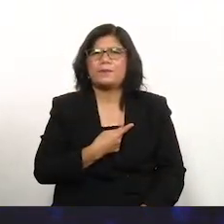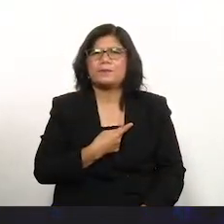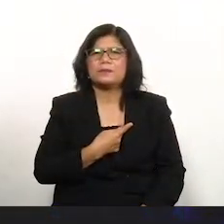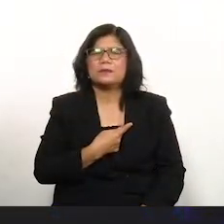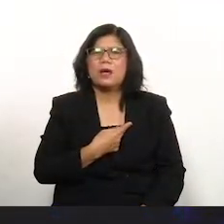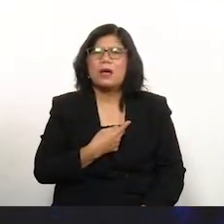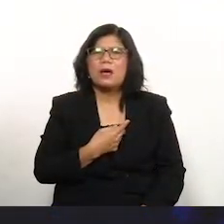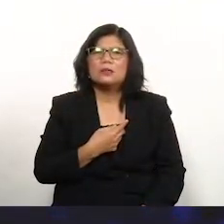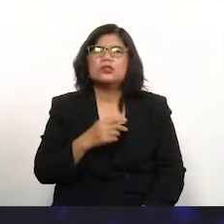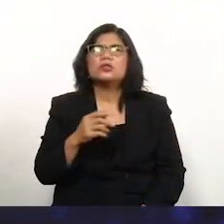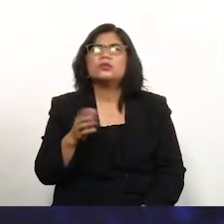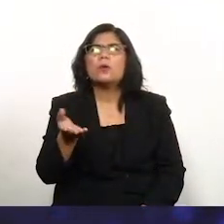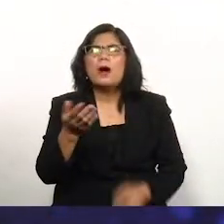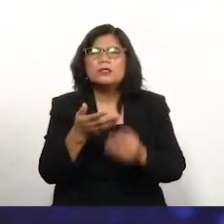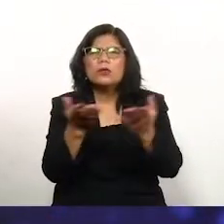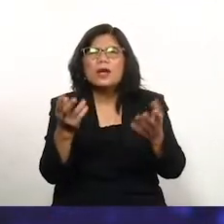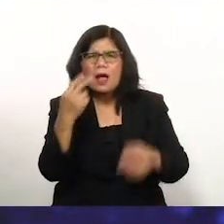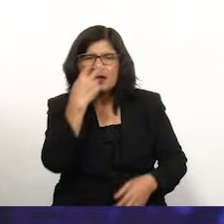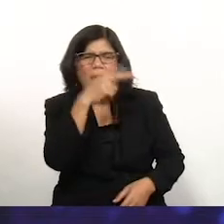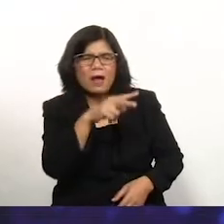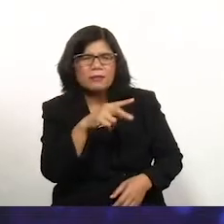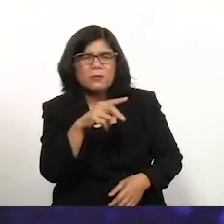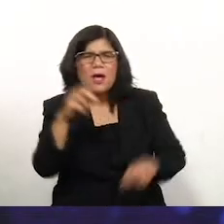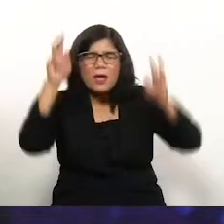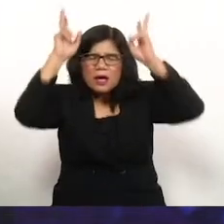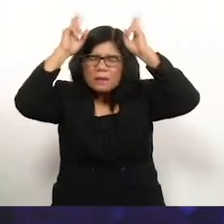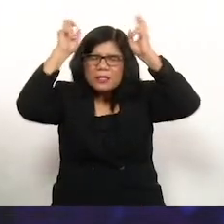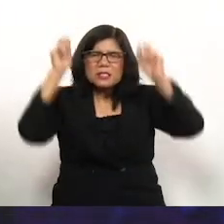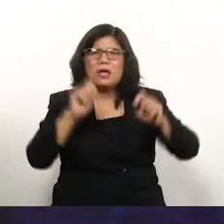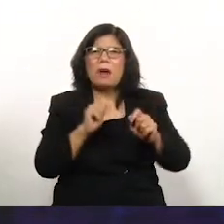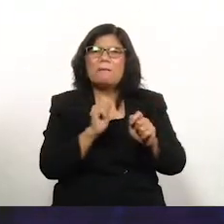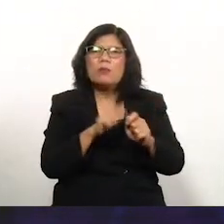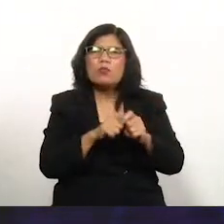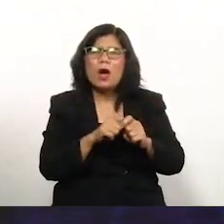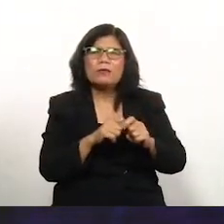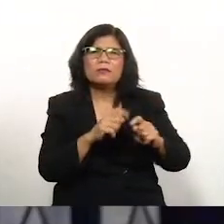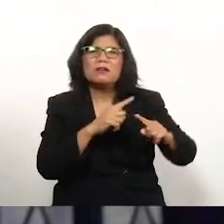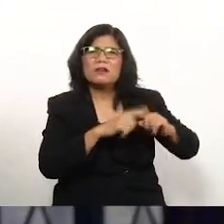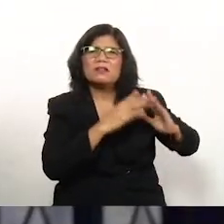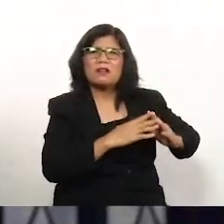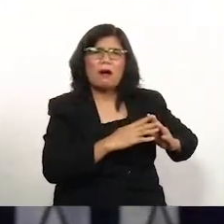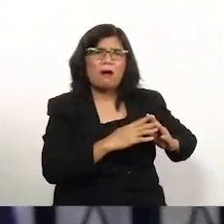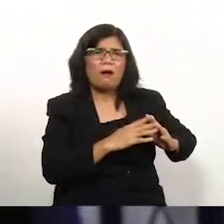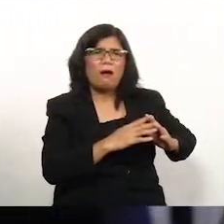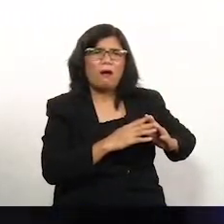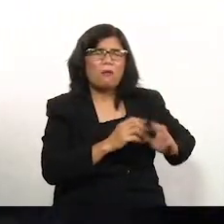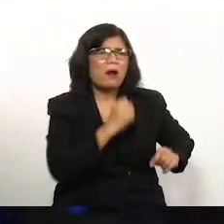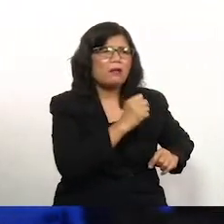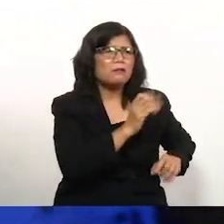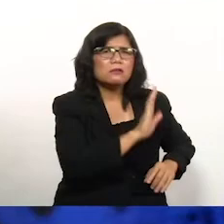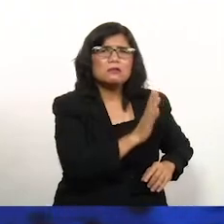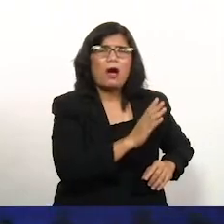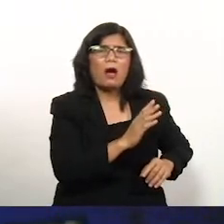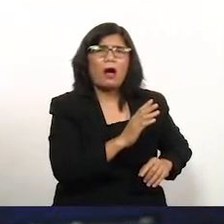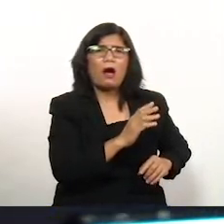Halo bisakah saya melihat iblis membuat gereja akhirnya tidak berani bicara dengan berkat Kenapa supaya